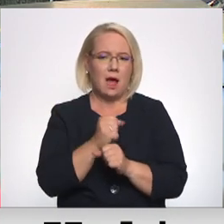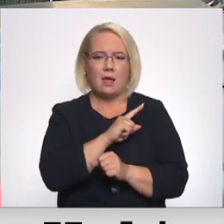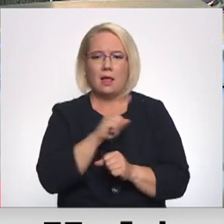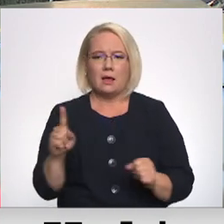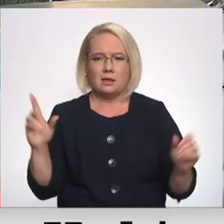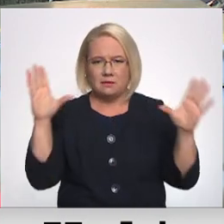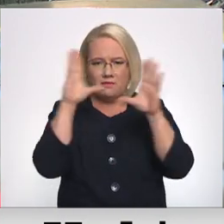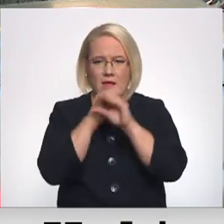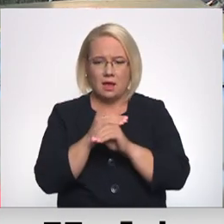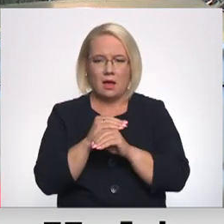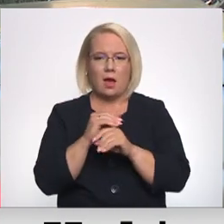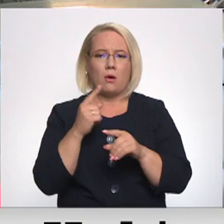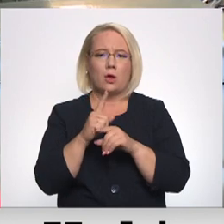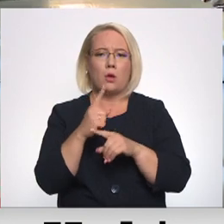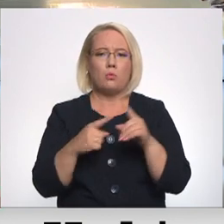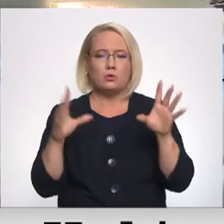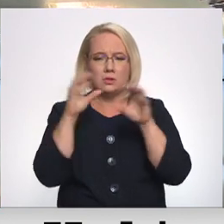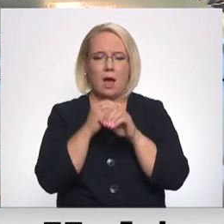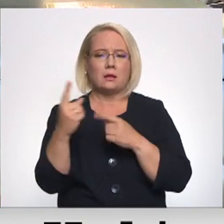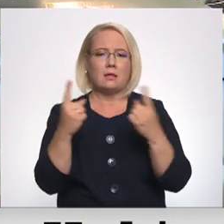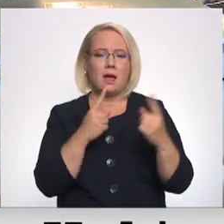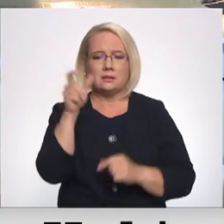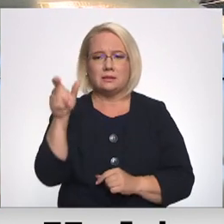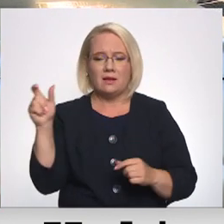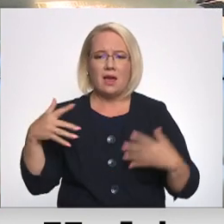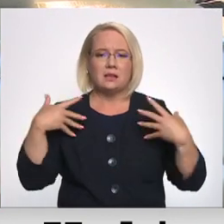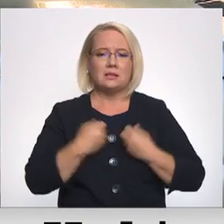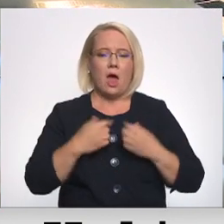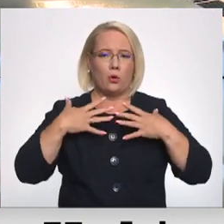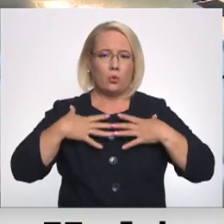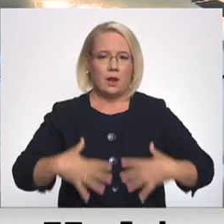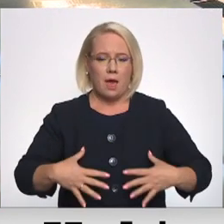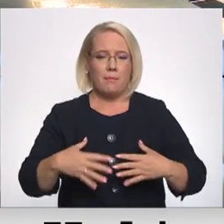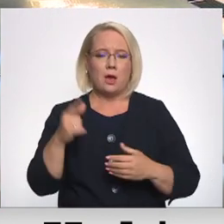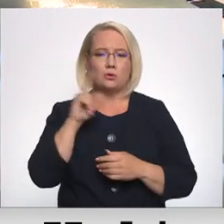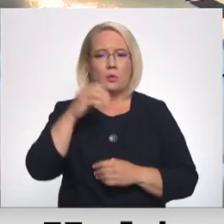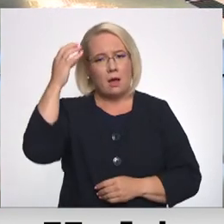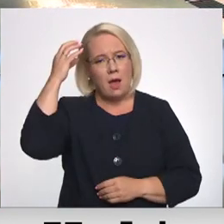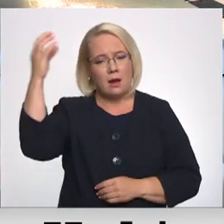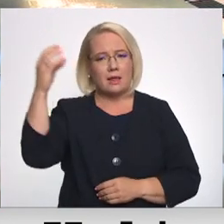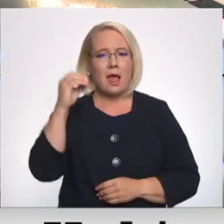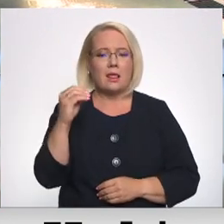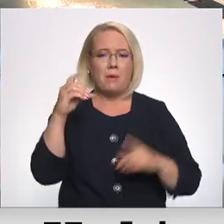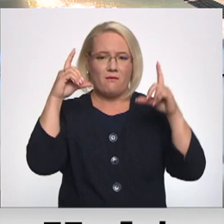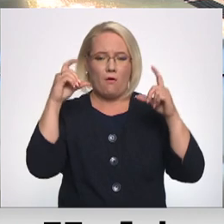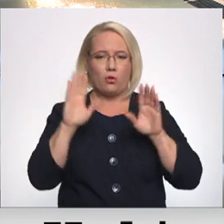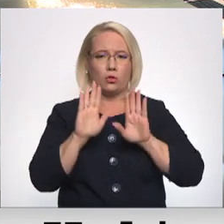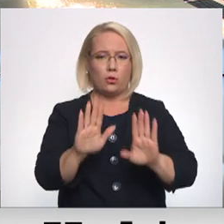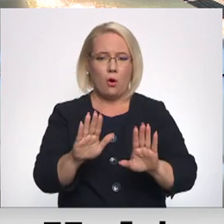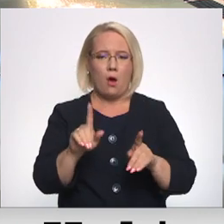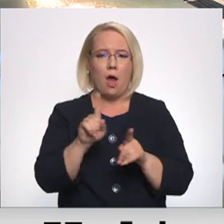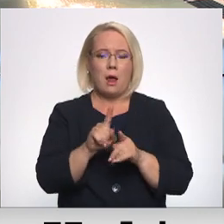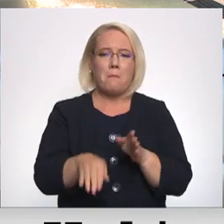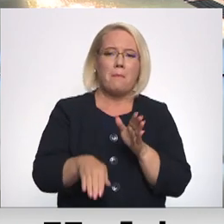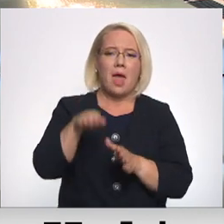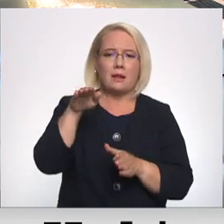un pat pusnaktī šurp esot atnākuši cilvēki sēru drānās un atstājuši karalienes Elizabetes fotogrāfiju ar viņu